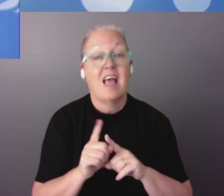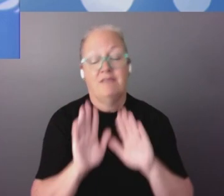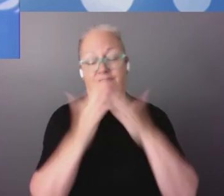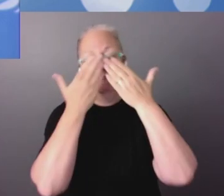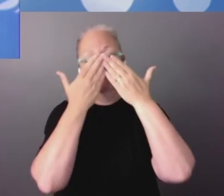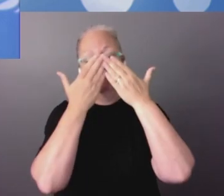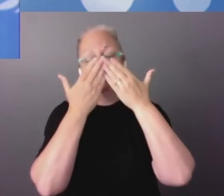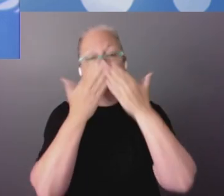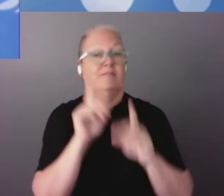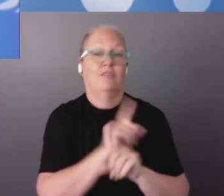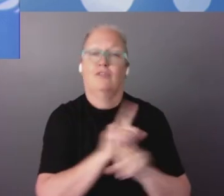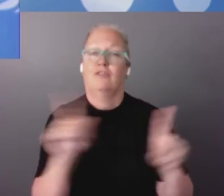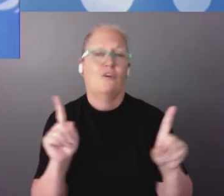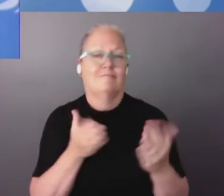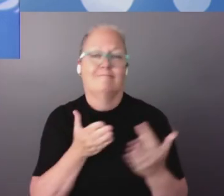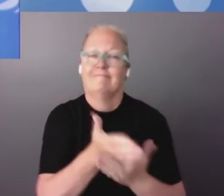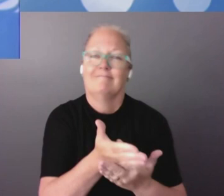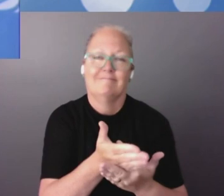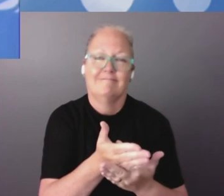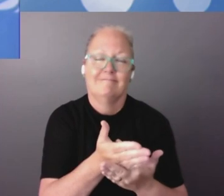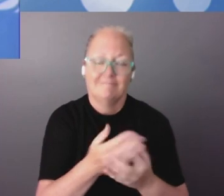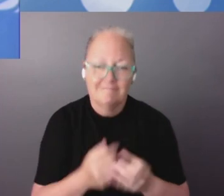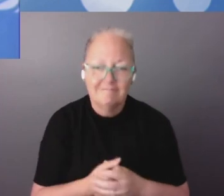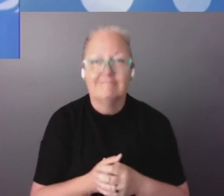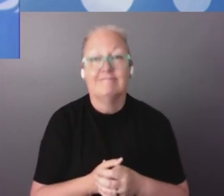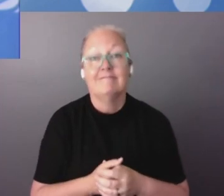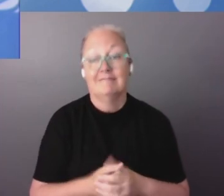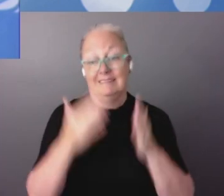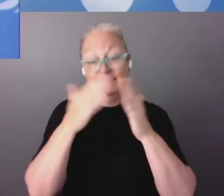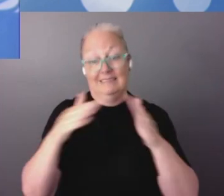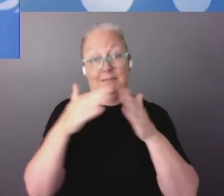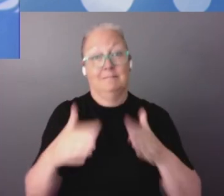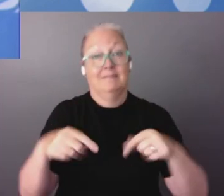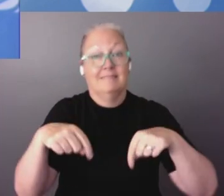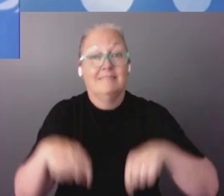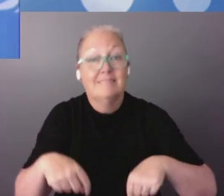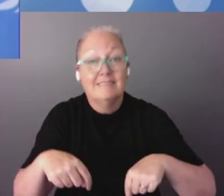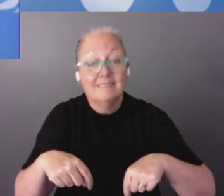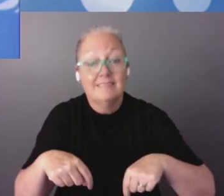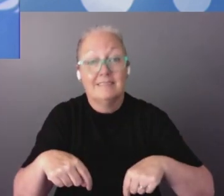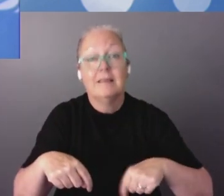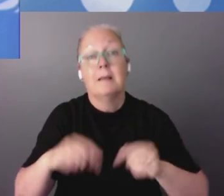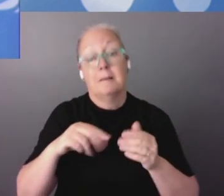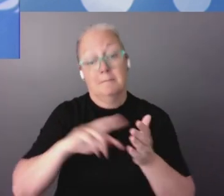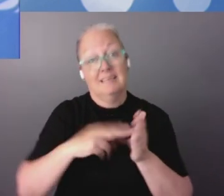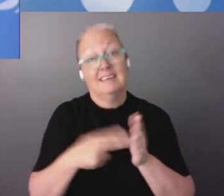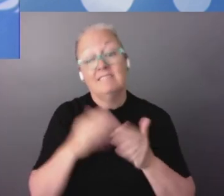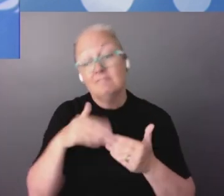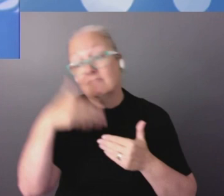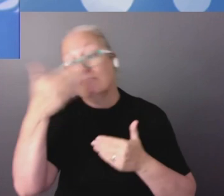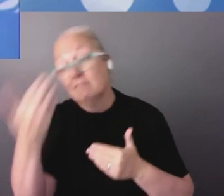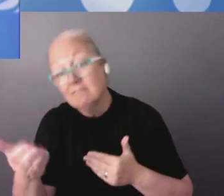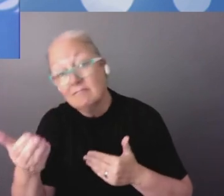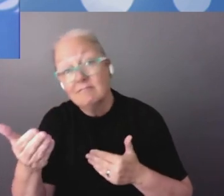мирового населения, то есть 2,9 миллиардов людей, человек — это люди, которые